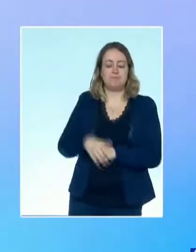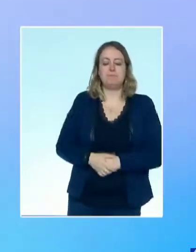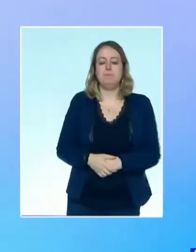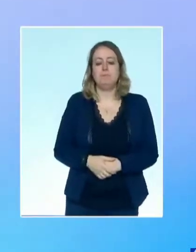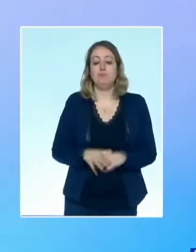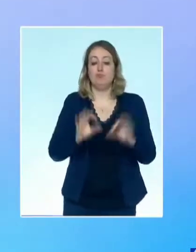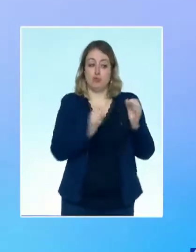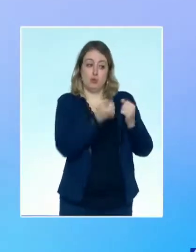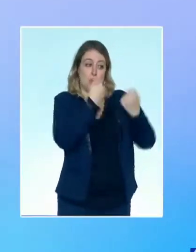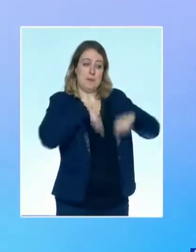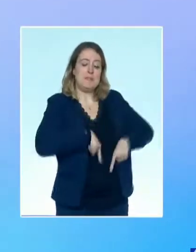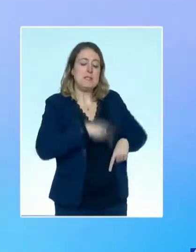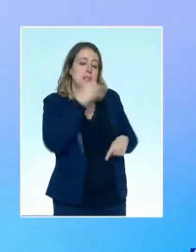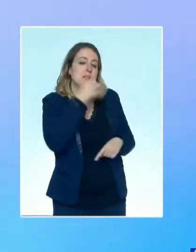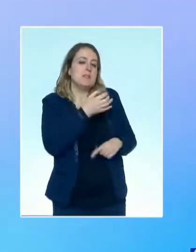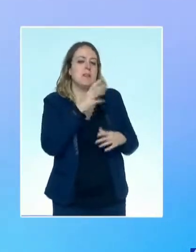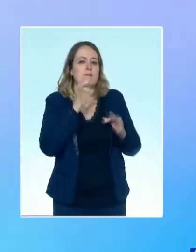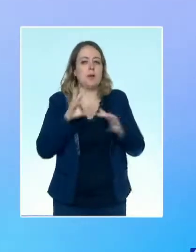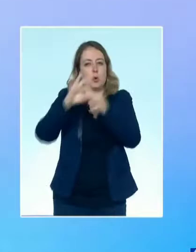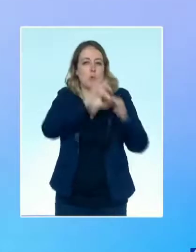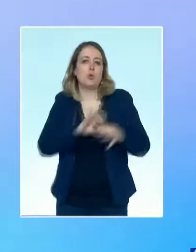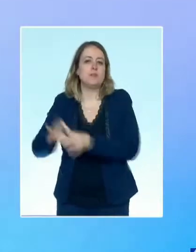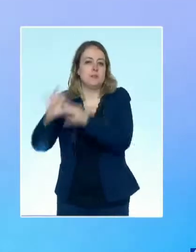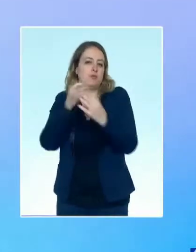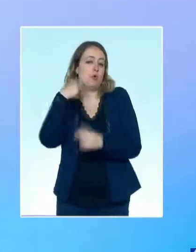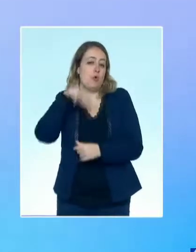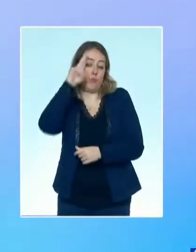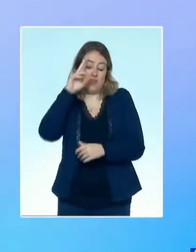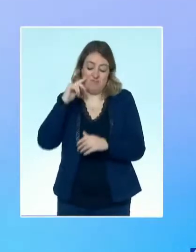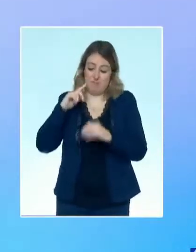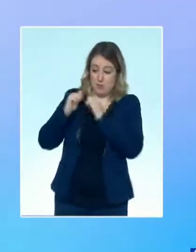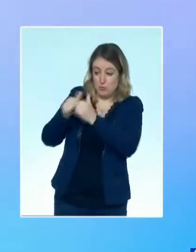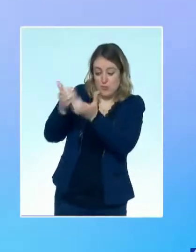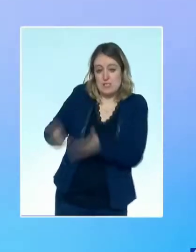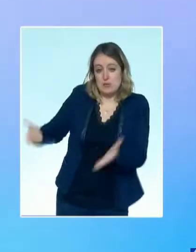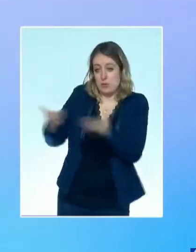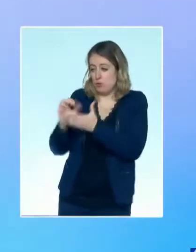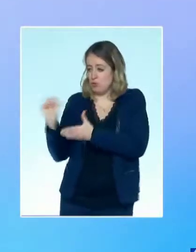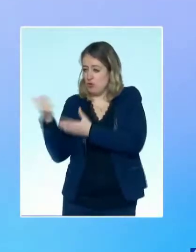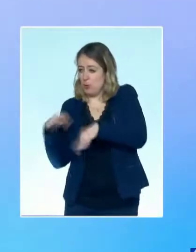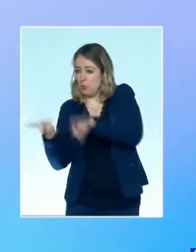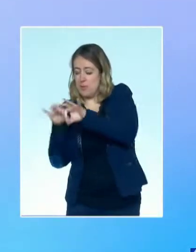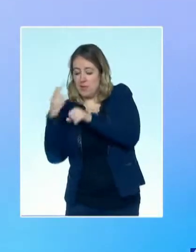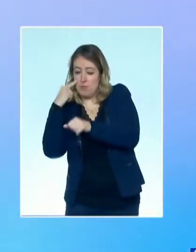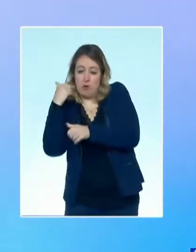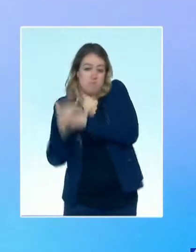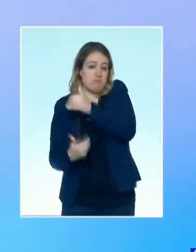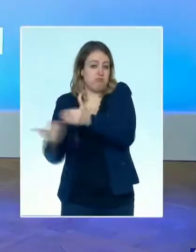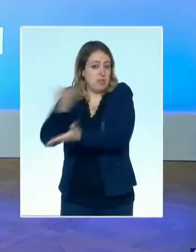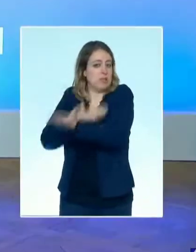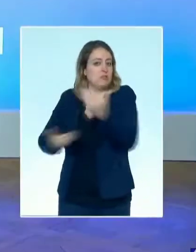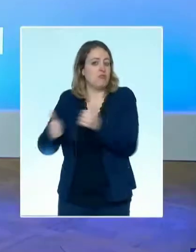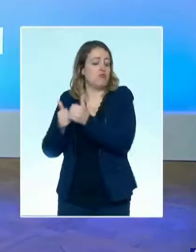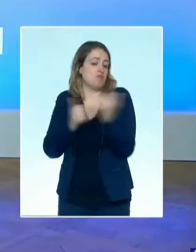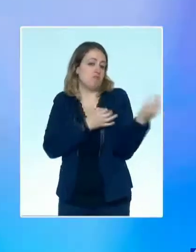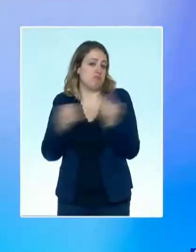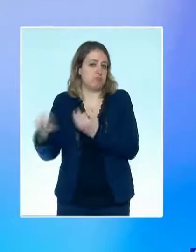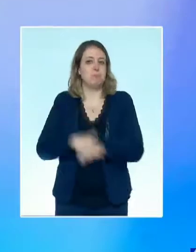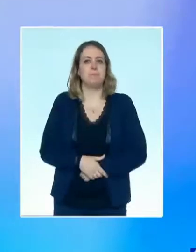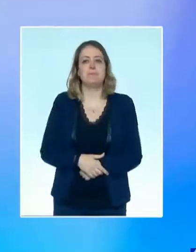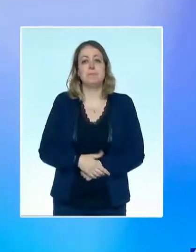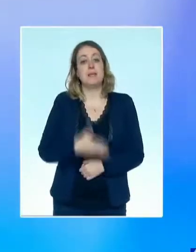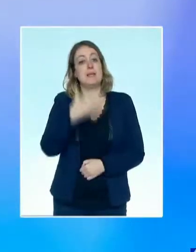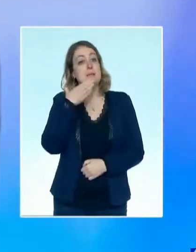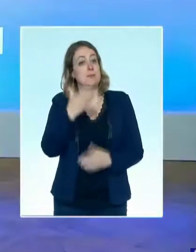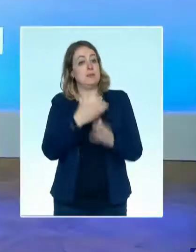pas peur. Coordination européenne, il se fait de toute façon. Au pire on se met du sang sur nous et tout. Enfin comme dans Walking Dead, tu vois. T'inquiète, on a été briefés, ils nous ont préparé à ça. Merci beaucoup mesdames et messieurs.